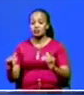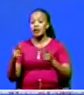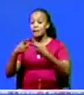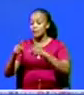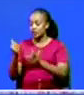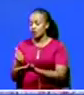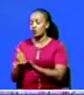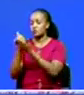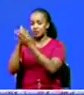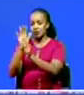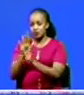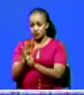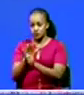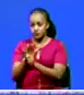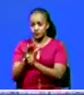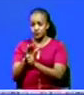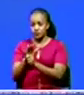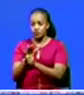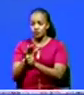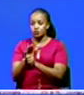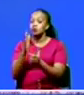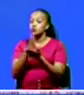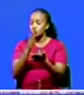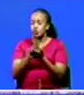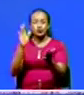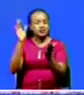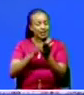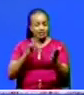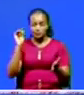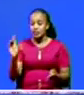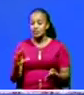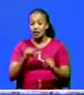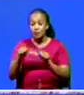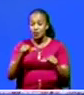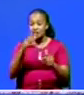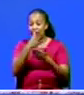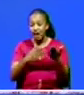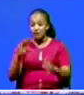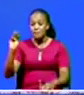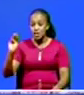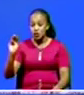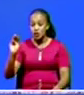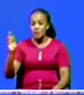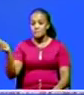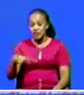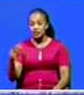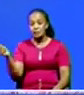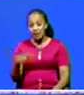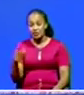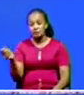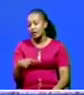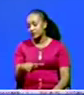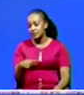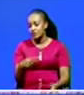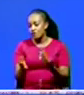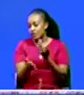ghali. Ilikuwa inatugharimu kiasi cha karibu nusu milioni kila mwezi kugharamia nursing